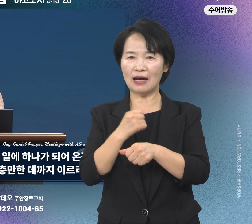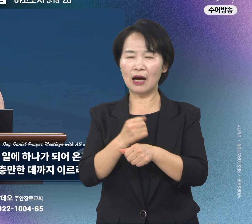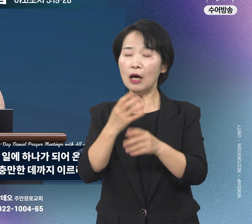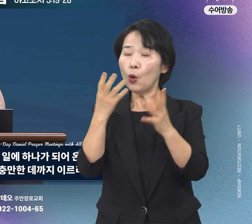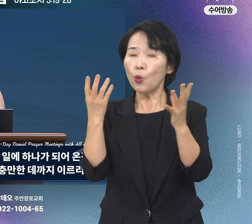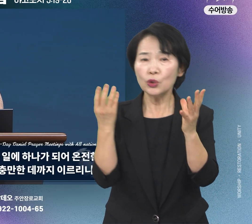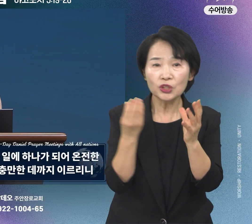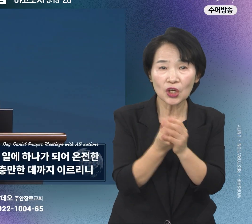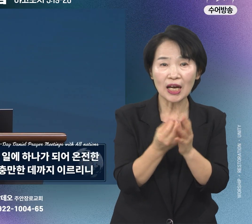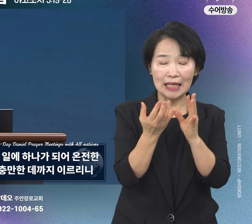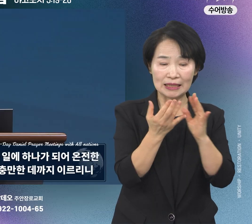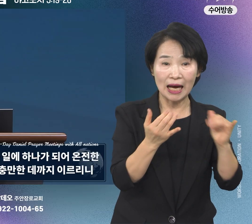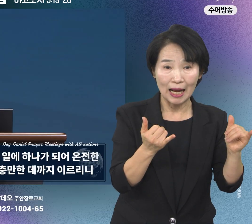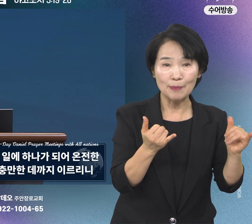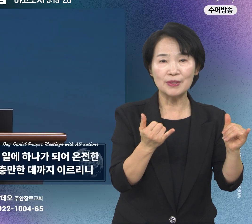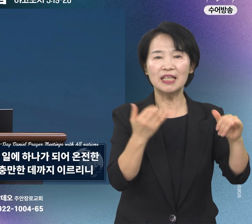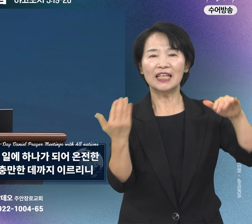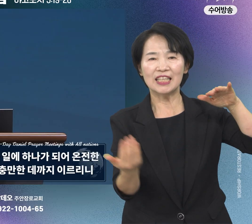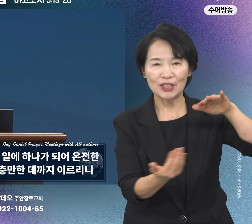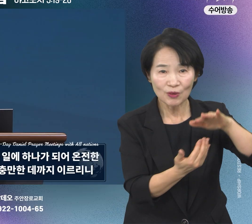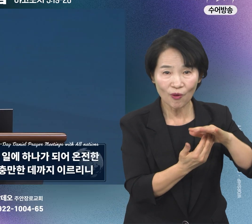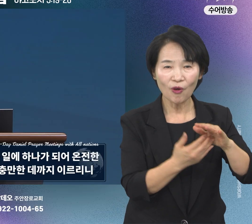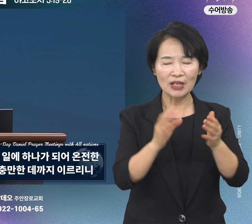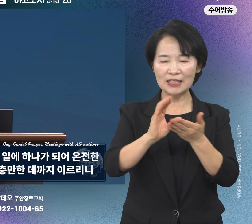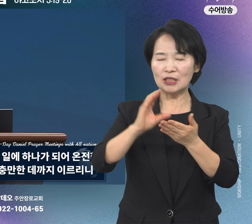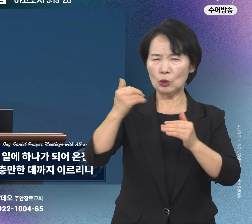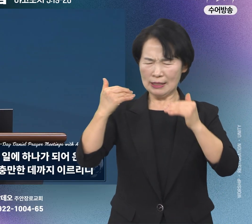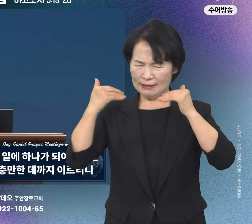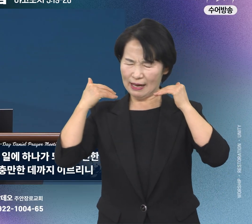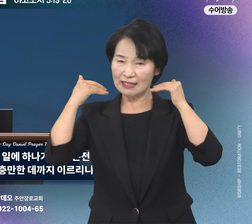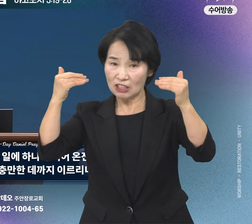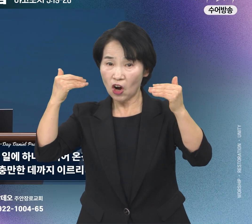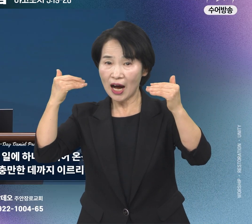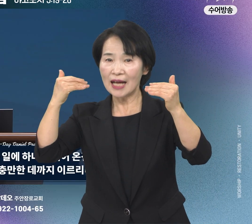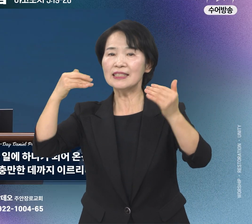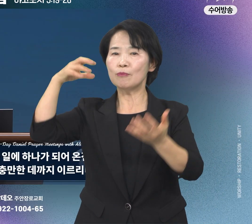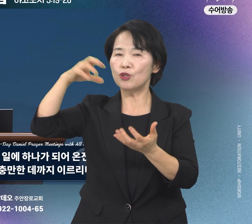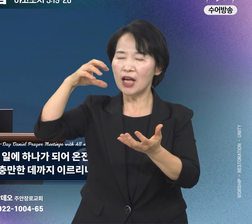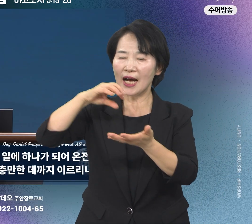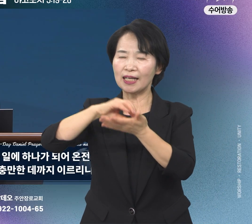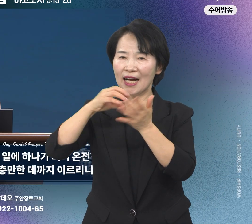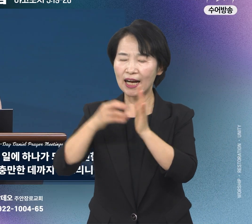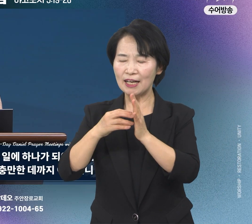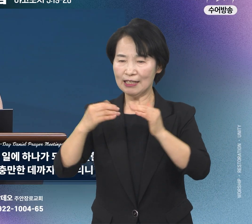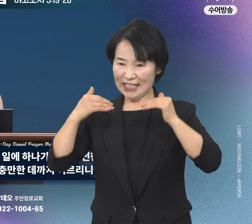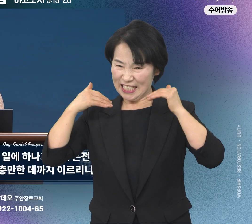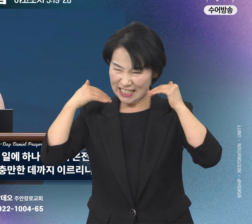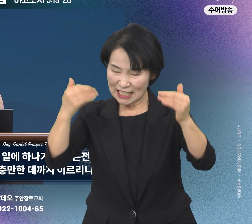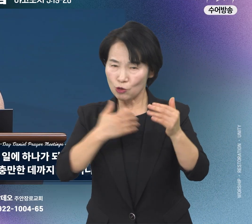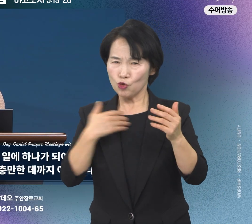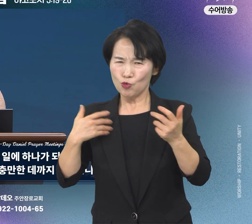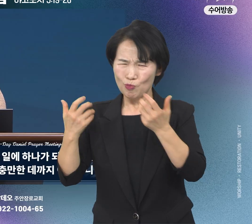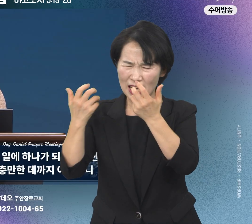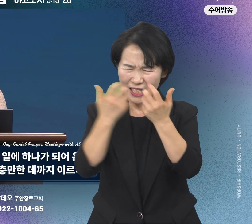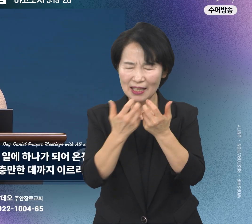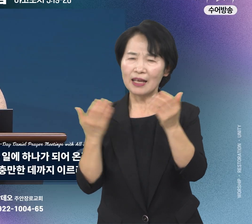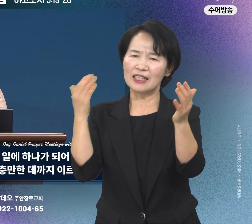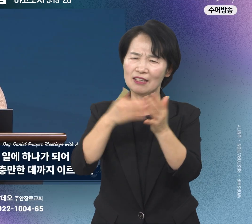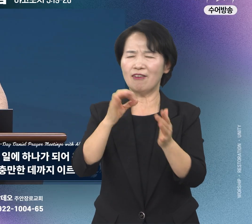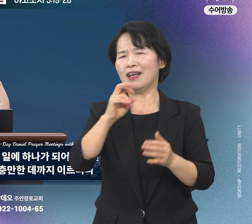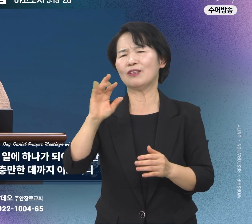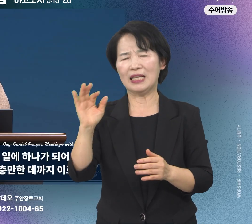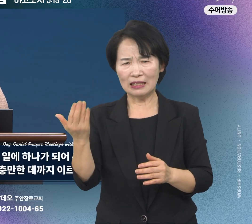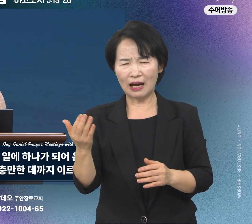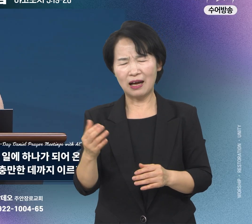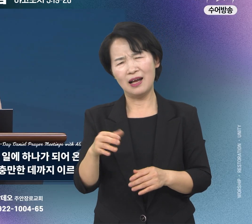되어 온전한 사람을 이루어 그리스도의 장성한 분량이 충만한 데까지 이루어야 한다. 자매님,